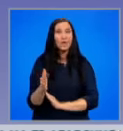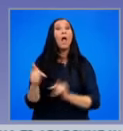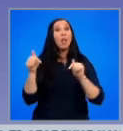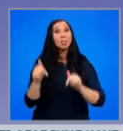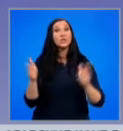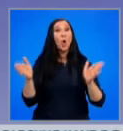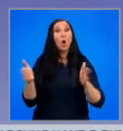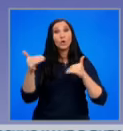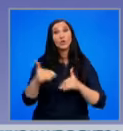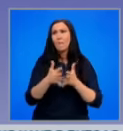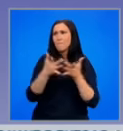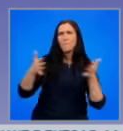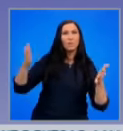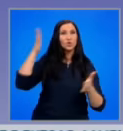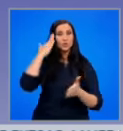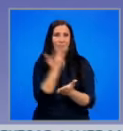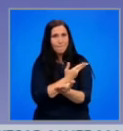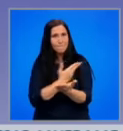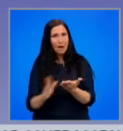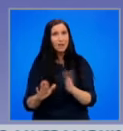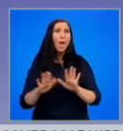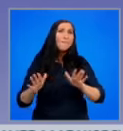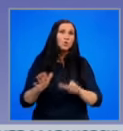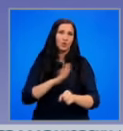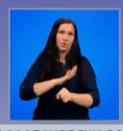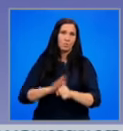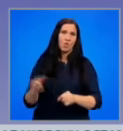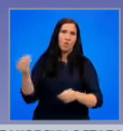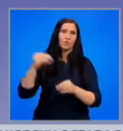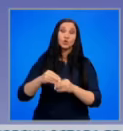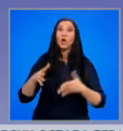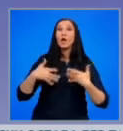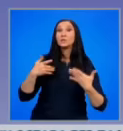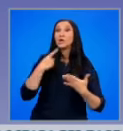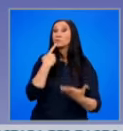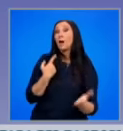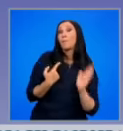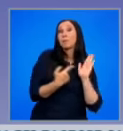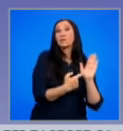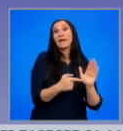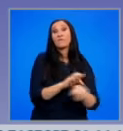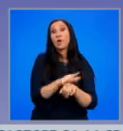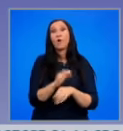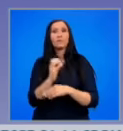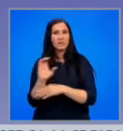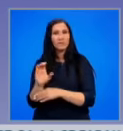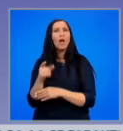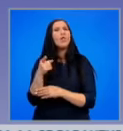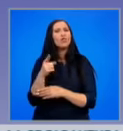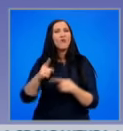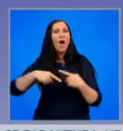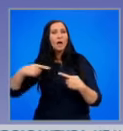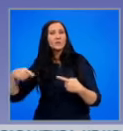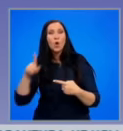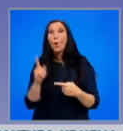Днес ограниченията в повечето държави са премахнати почти изцяло, включително изискването за представяне на COVID-сертификат. Това е